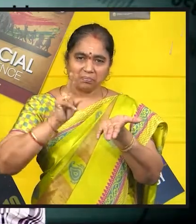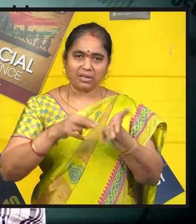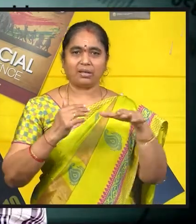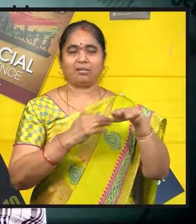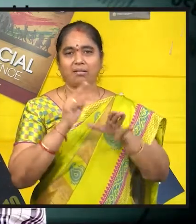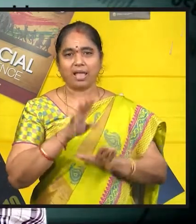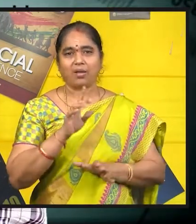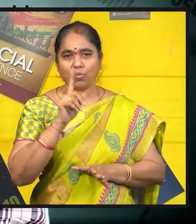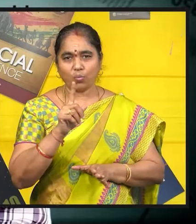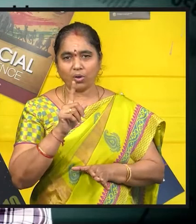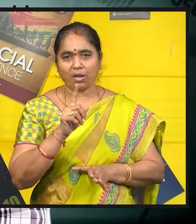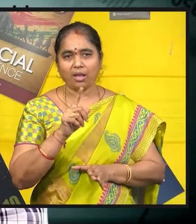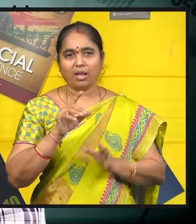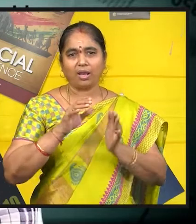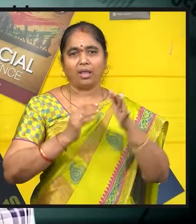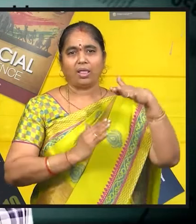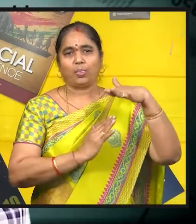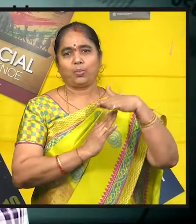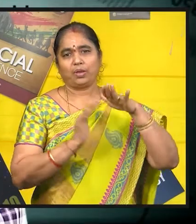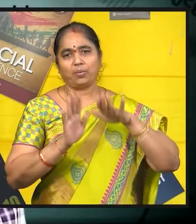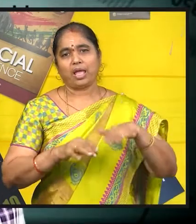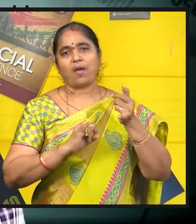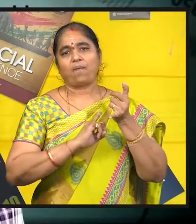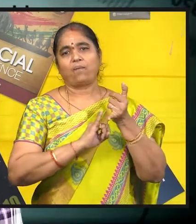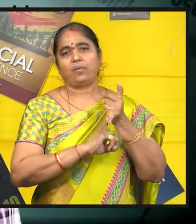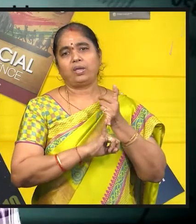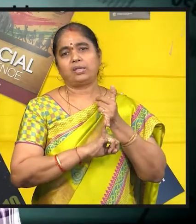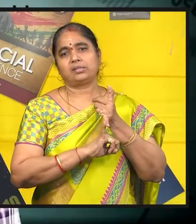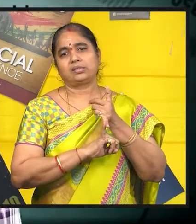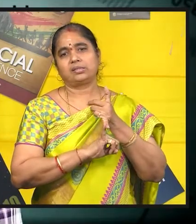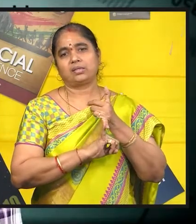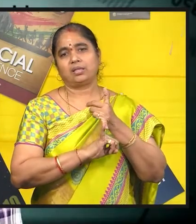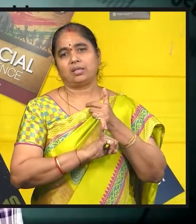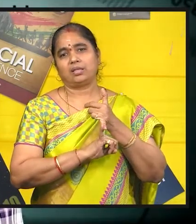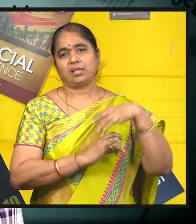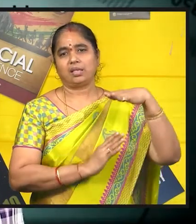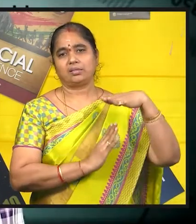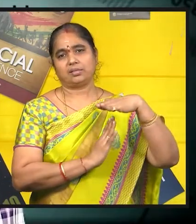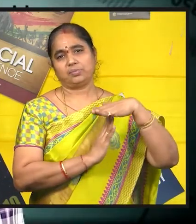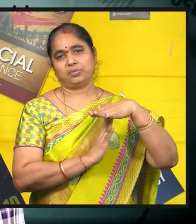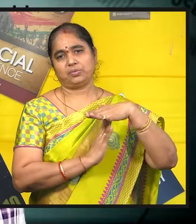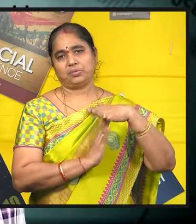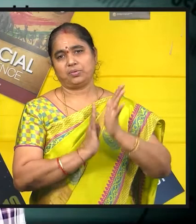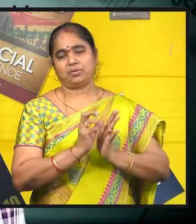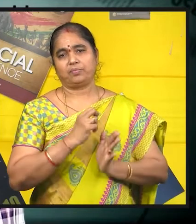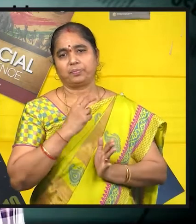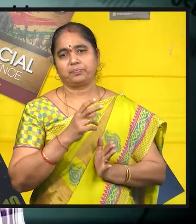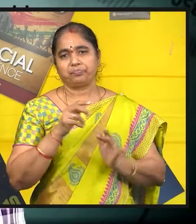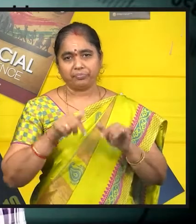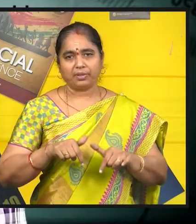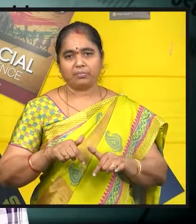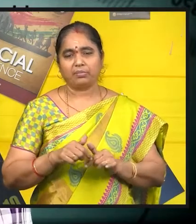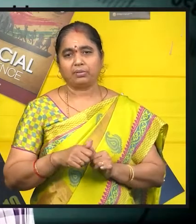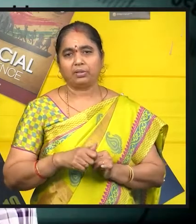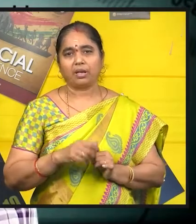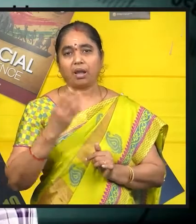ஒரே ஒரு துணைக்குடு தான். அந்த துணைக்குடு என்ன என்று அழைக்க போகிறோம்னு சொன்னால் எஸ் துணைக்குடு என்று நம்ம அழைக்க போகிறோம். அப்படி பார்த்தோம்